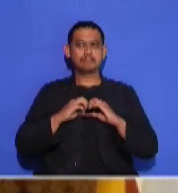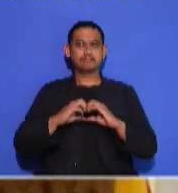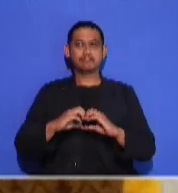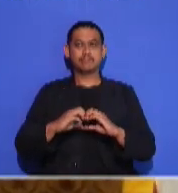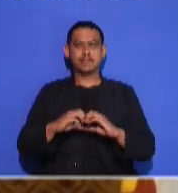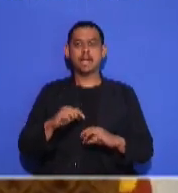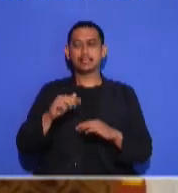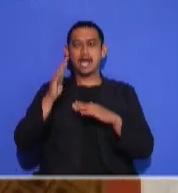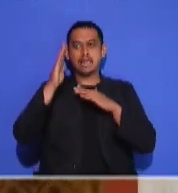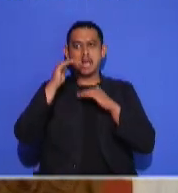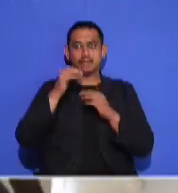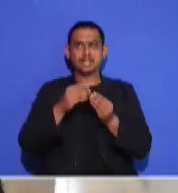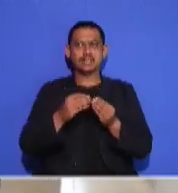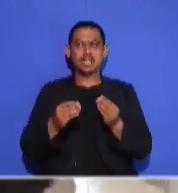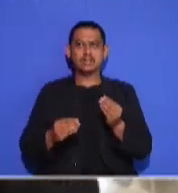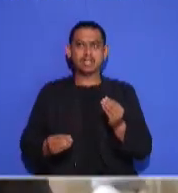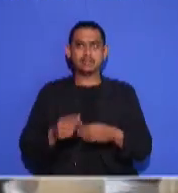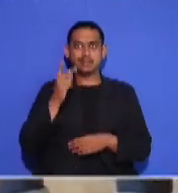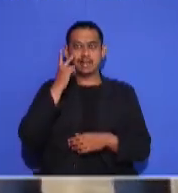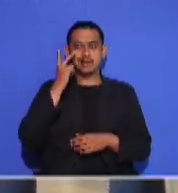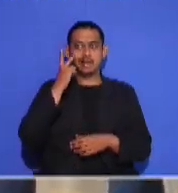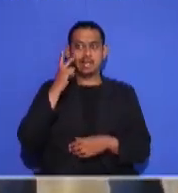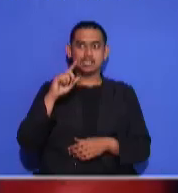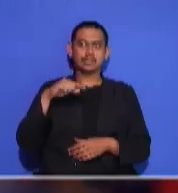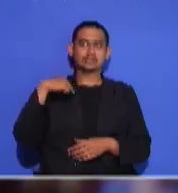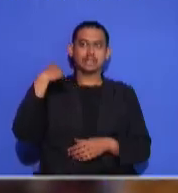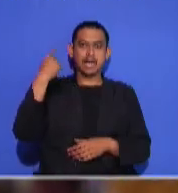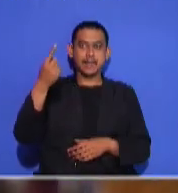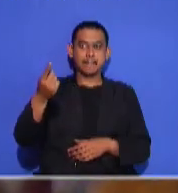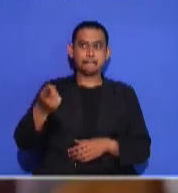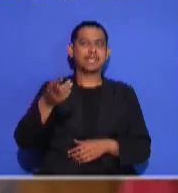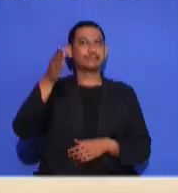ini tetap melestarikan kebaya hingga masa yang akan datang.